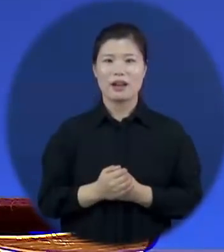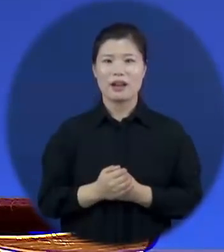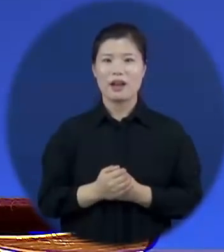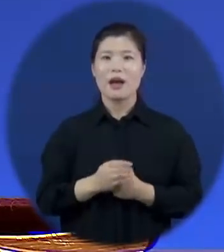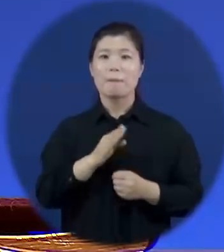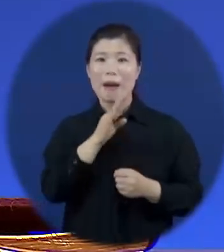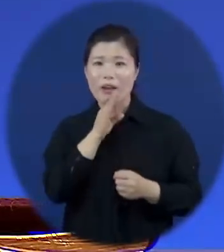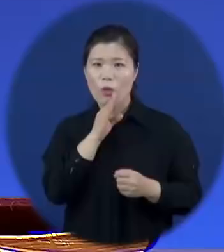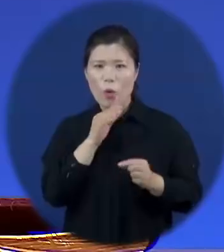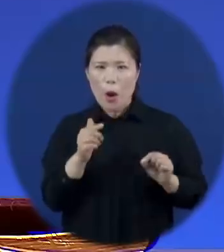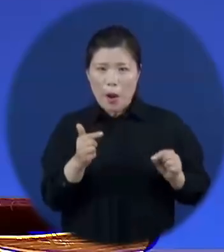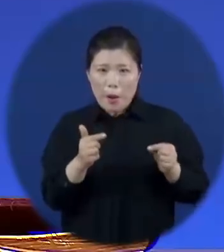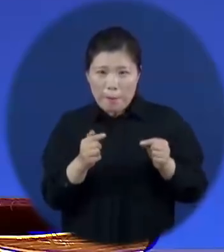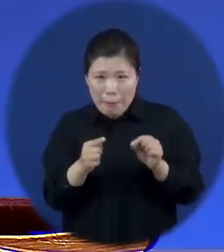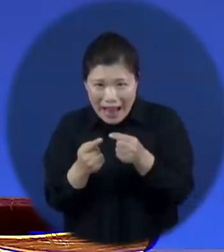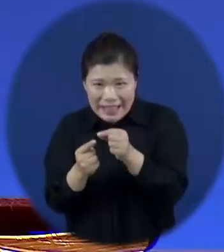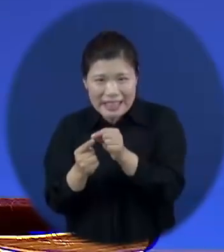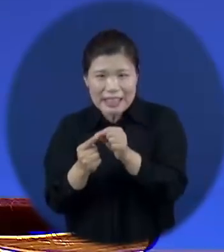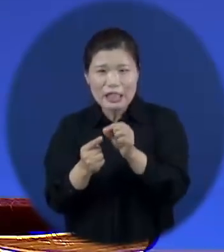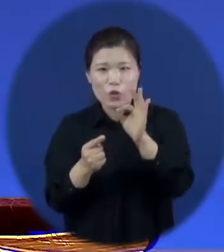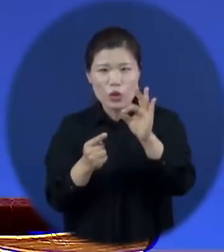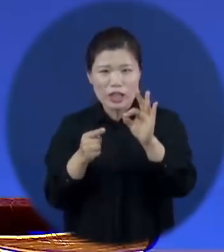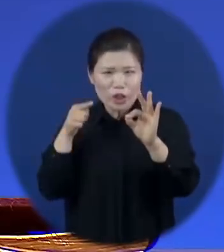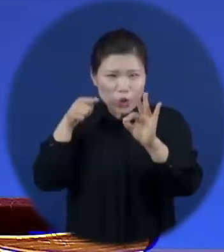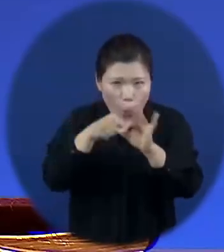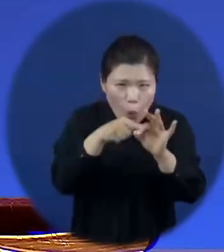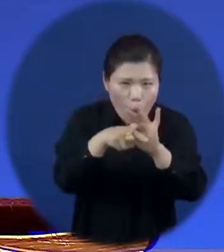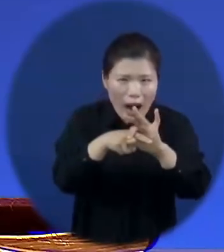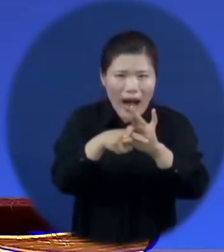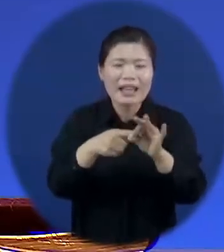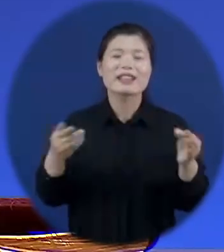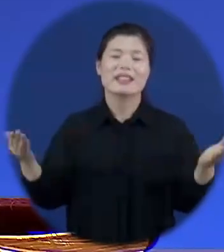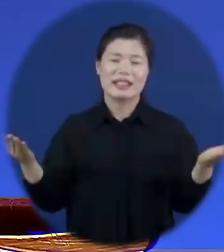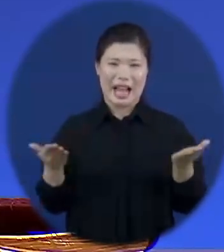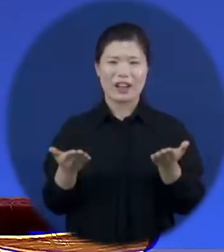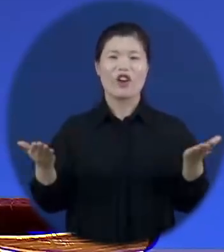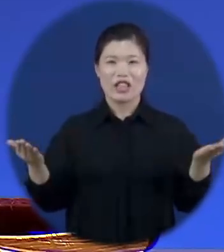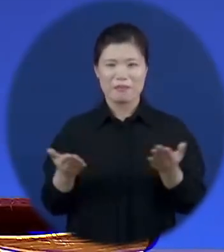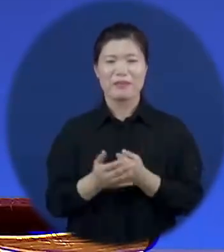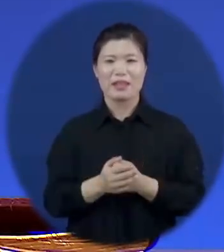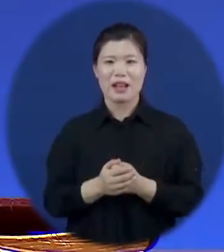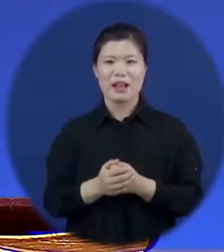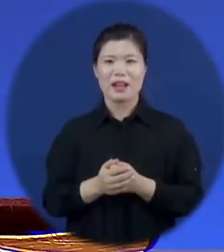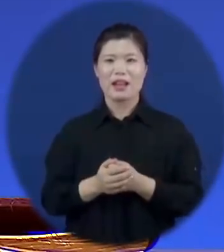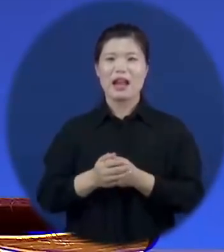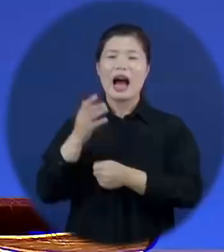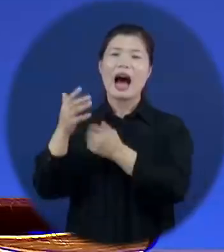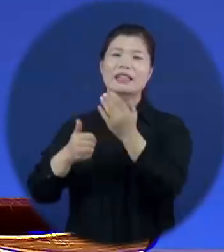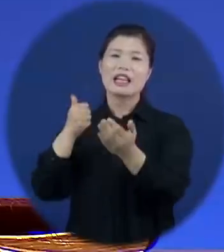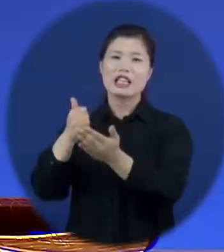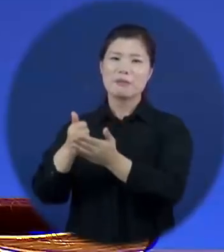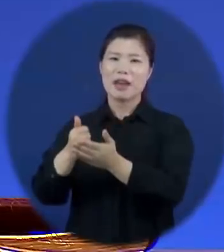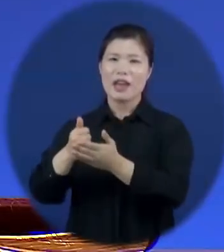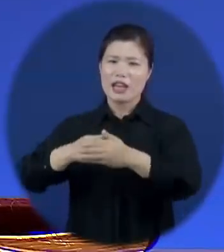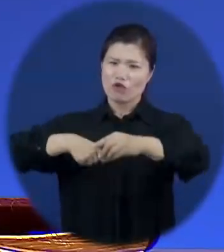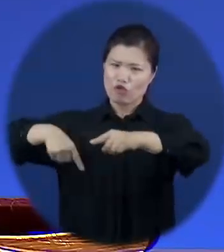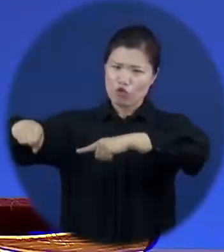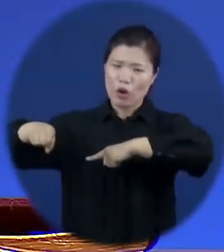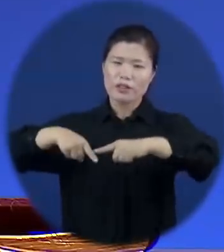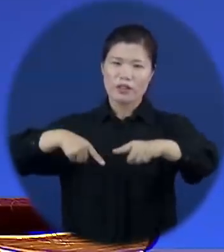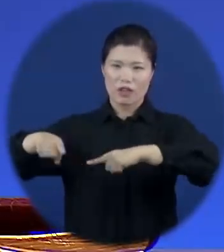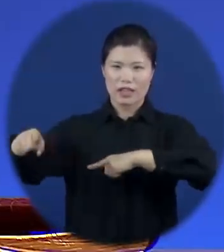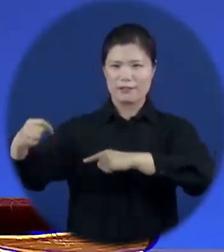그게 바늘길을 통과한 사건이죠. 이것은 하나님의 주권적인 계획이었습니다. 이것은